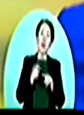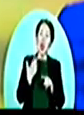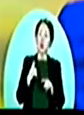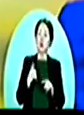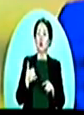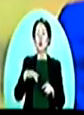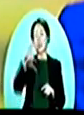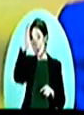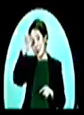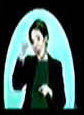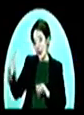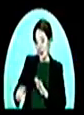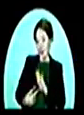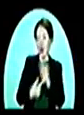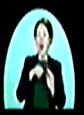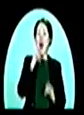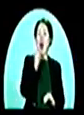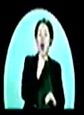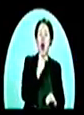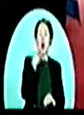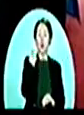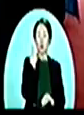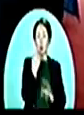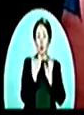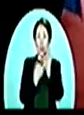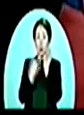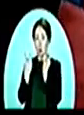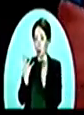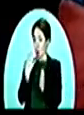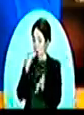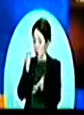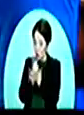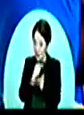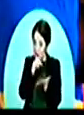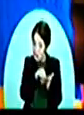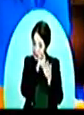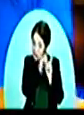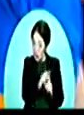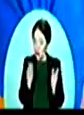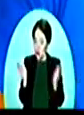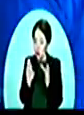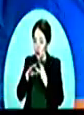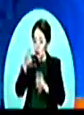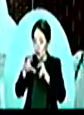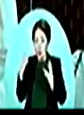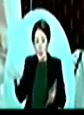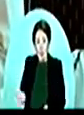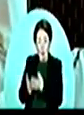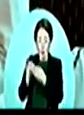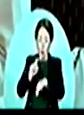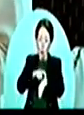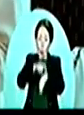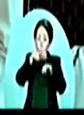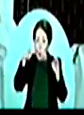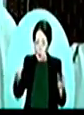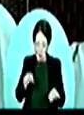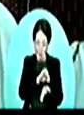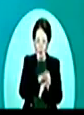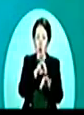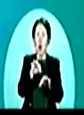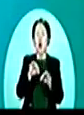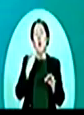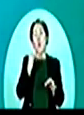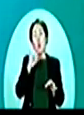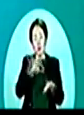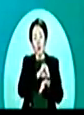хөнгөн үйлдвэрийн сайдын А174-р тушаалаар жижиг дунд үйлдвэрийг дэмжих урт хугацаатай хөнгөлөлттэй зээл олгох төсөл